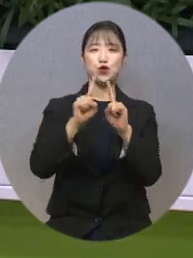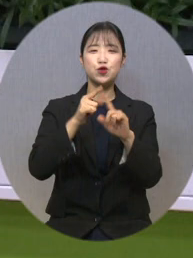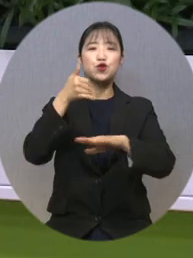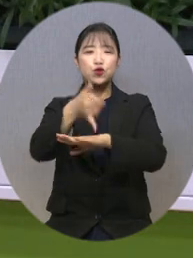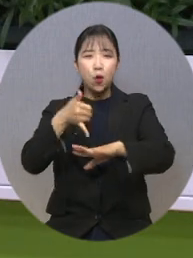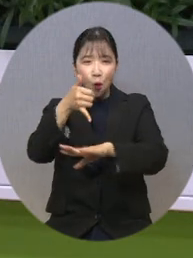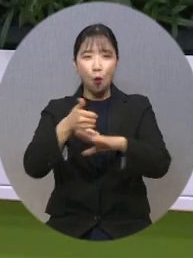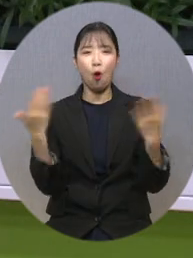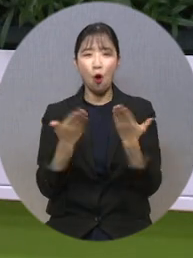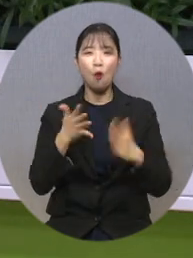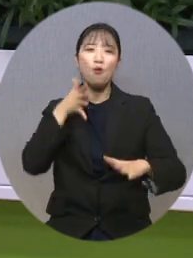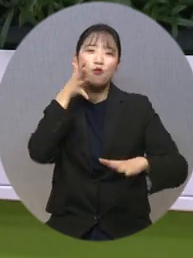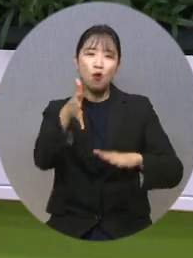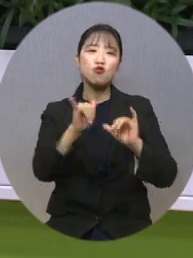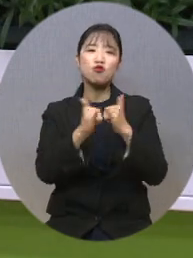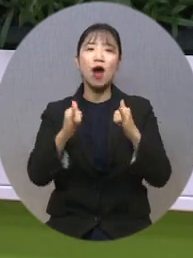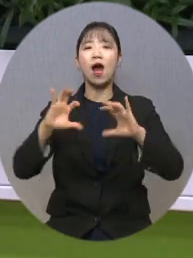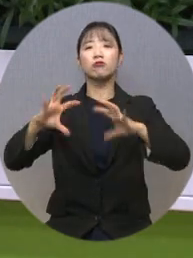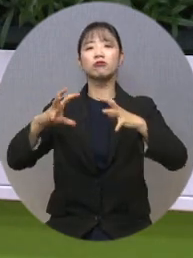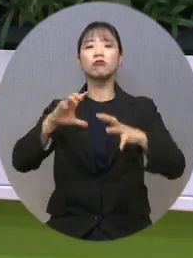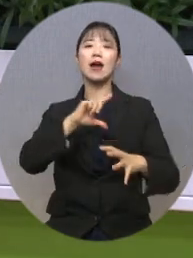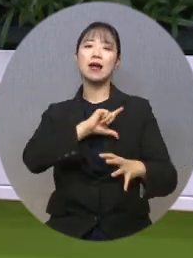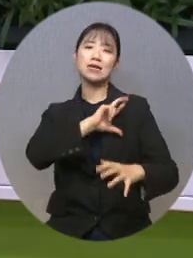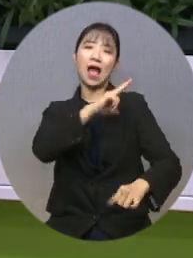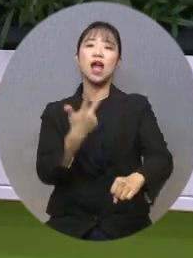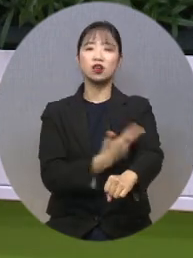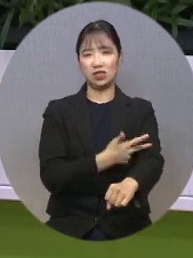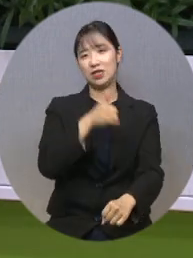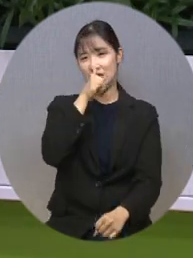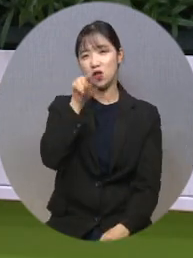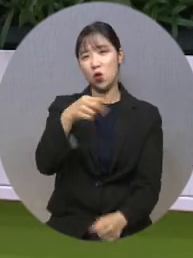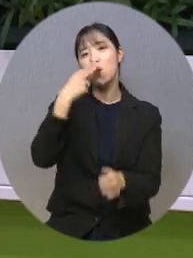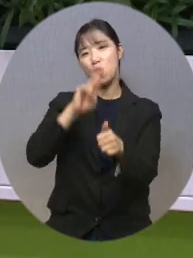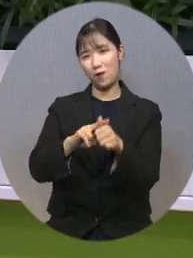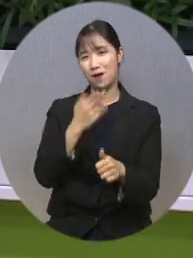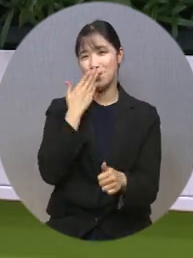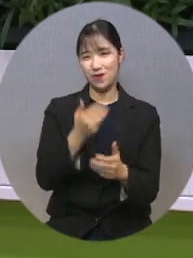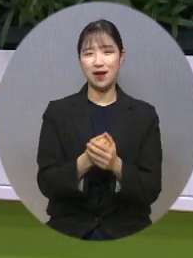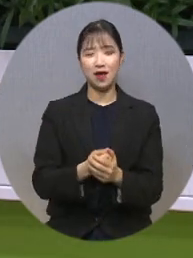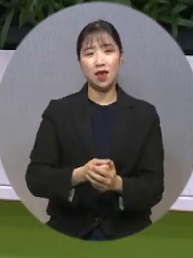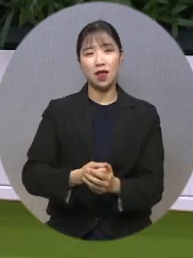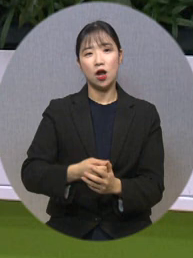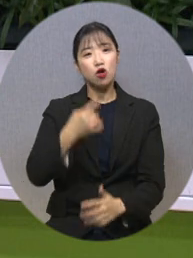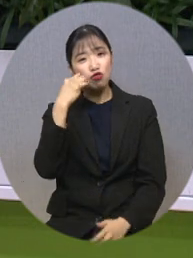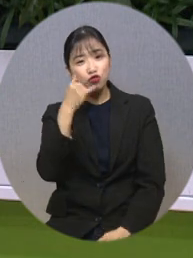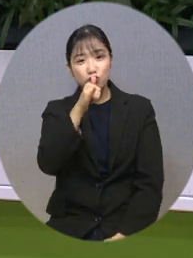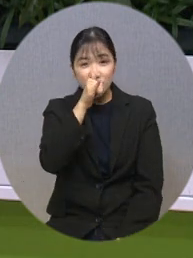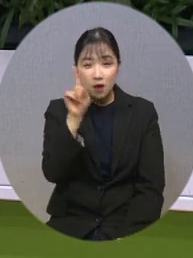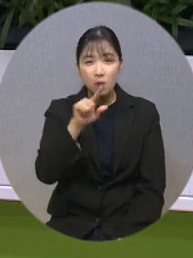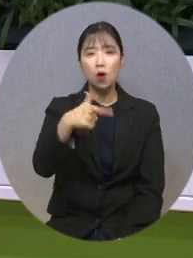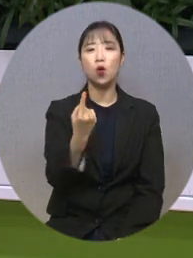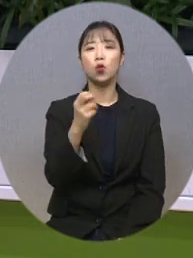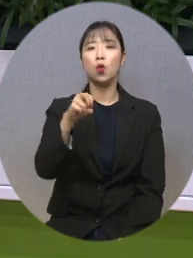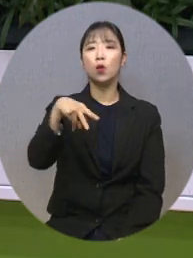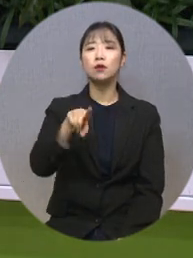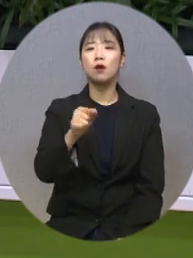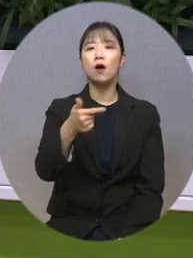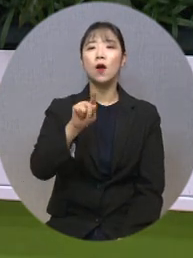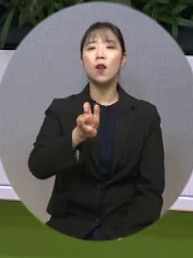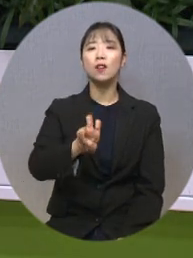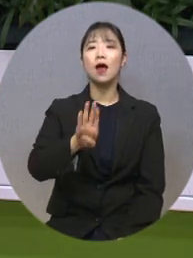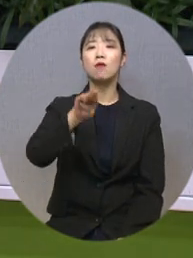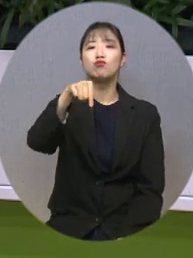자격증에 도전을 해보시는 것도 좋은 방법이실 것 같아요. 궁금하신 점들은 저희 농서남북이라는 사이트가 있습니다.